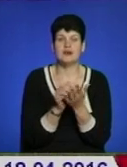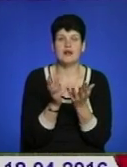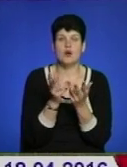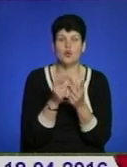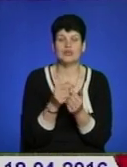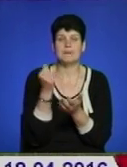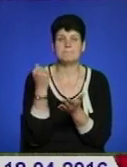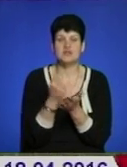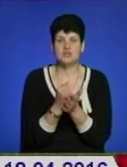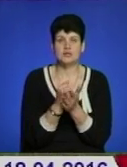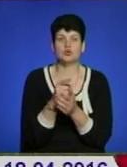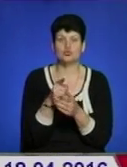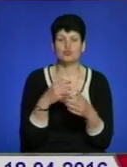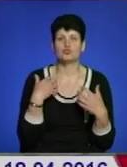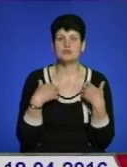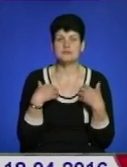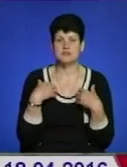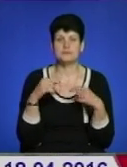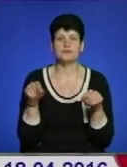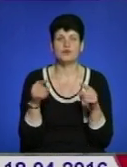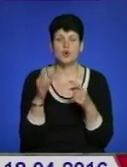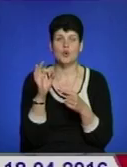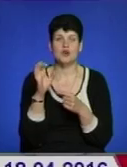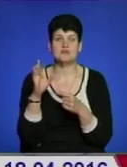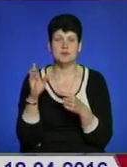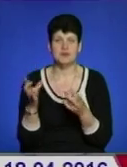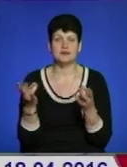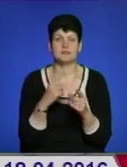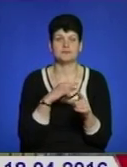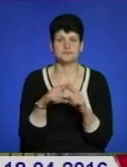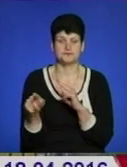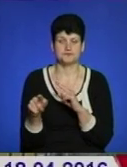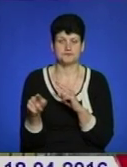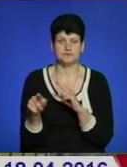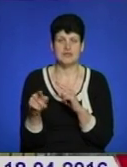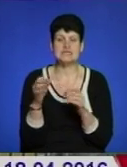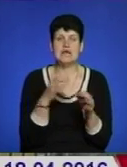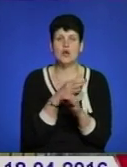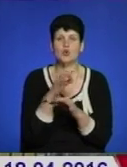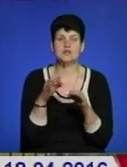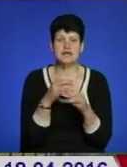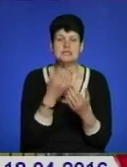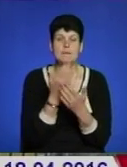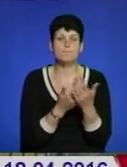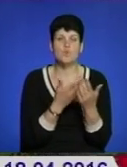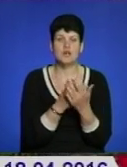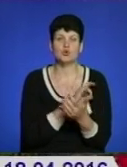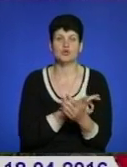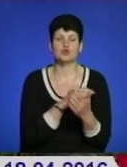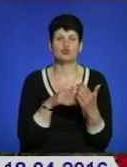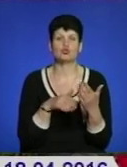та печаток. Тому поспішати з утворенням ОСББ потрібно негайно. За консультаціями, порадами та юридичною